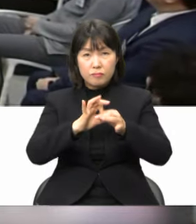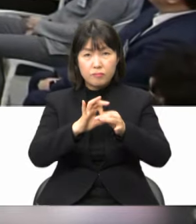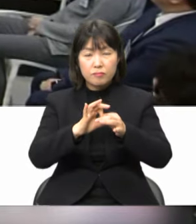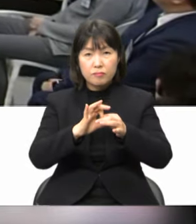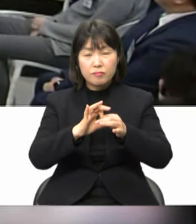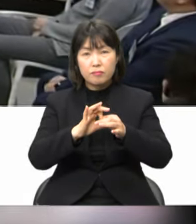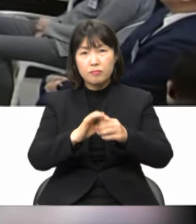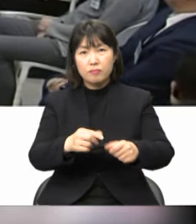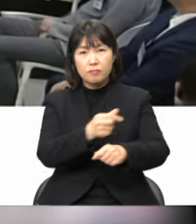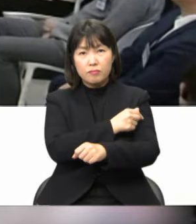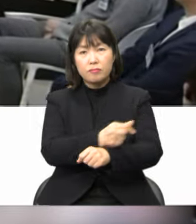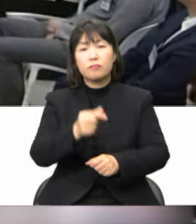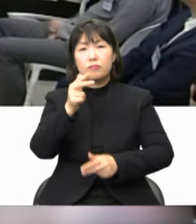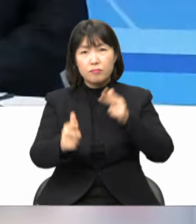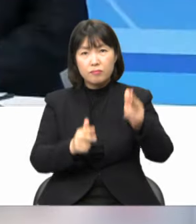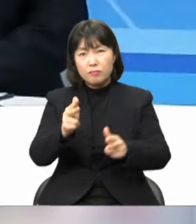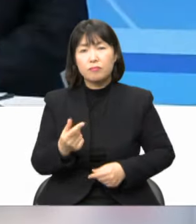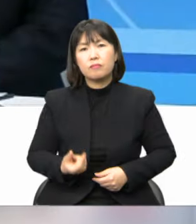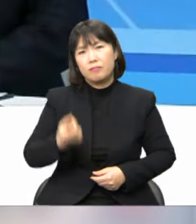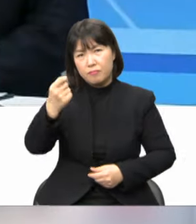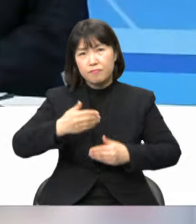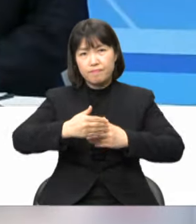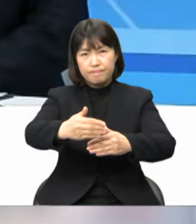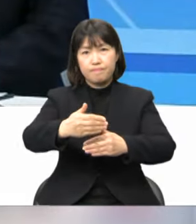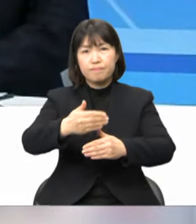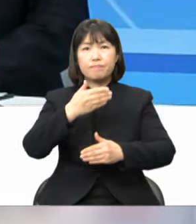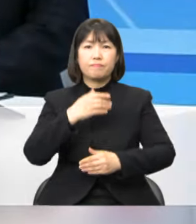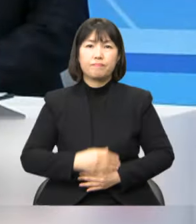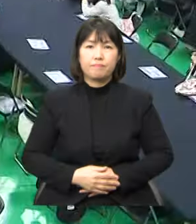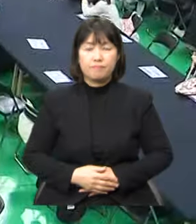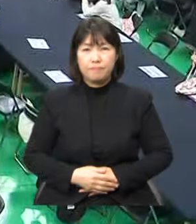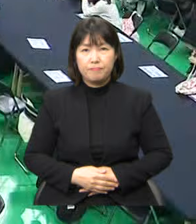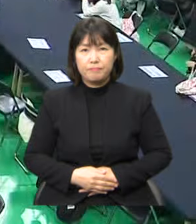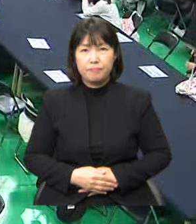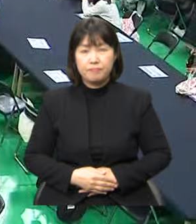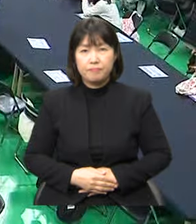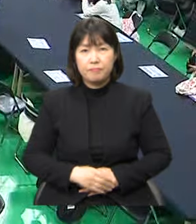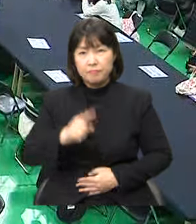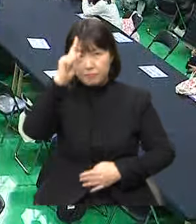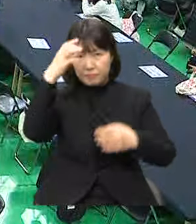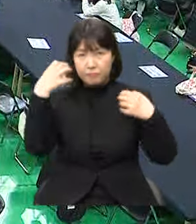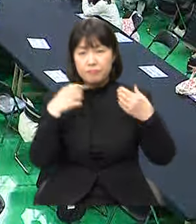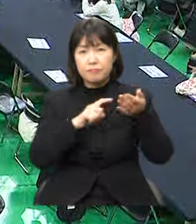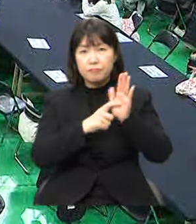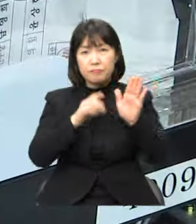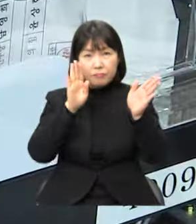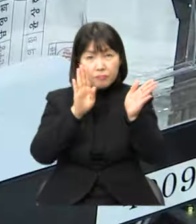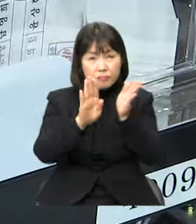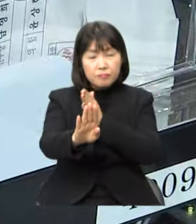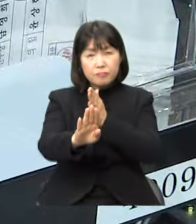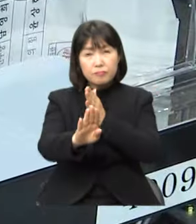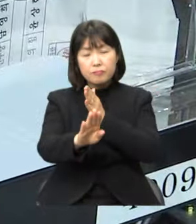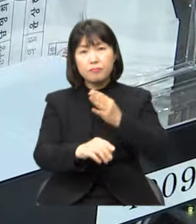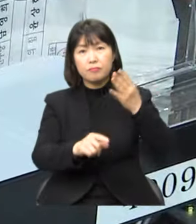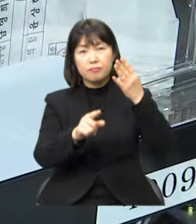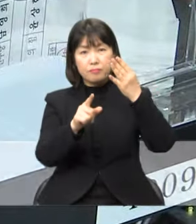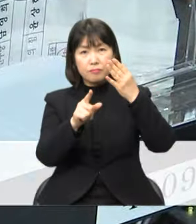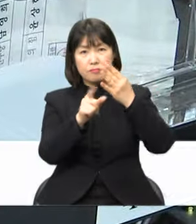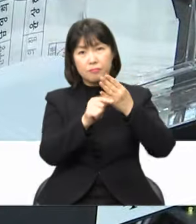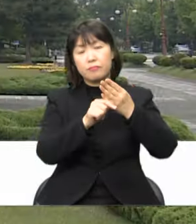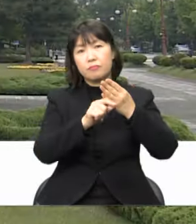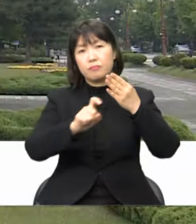GTX 사업을 빠르게 진행시킬 것입니다 정부 발표 이후 치러진 410 총선